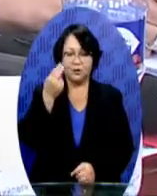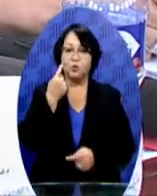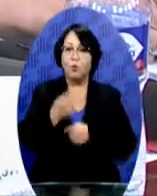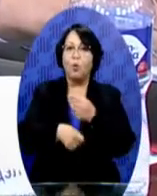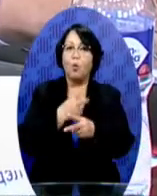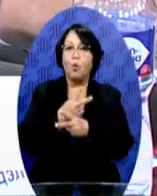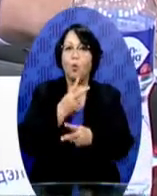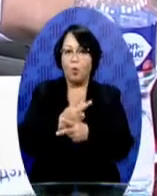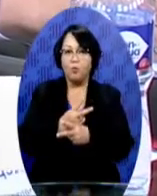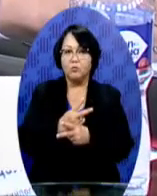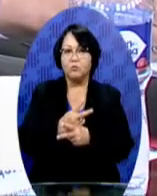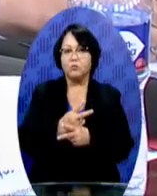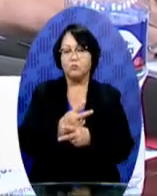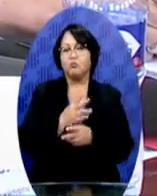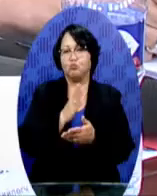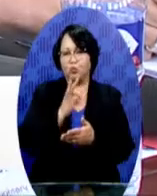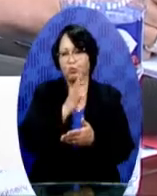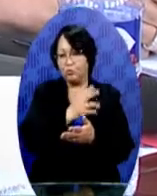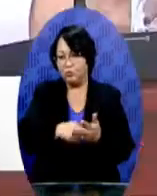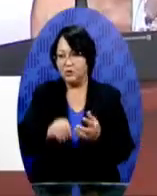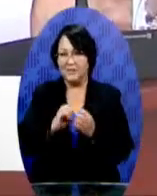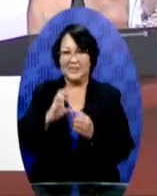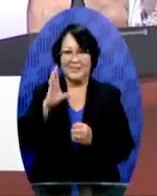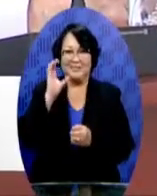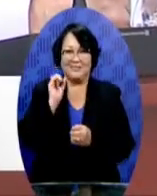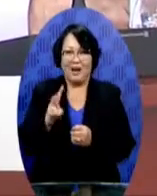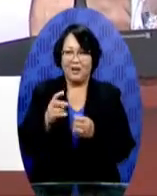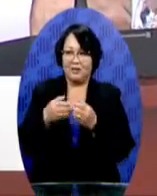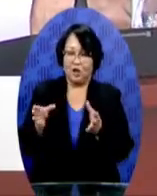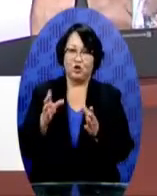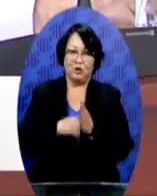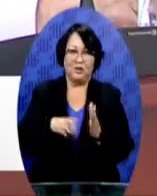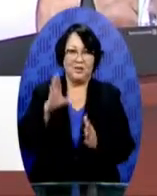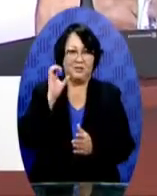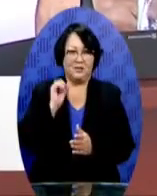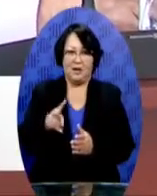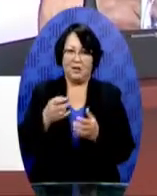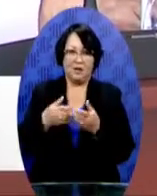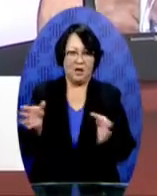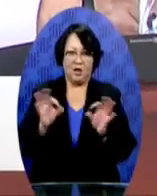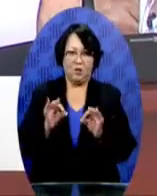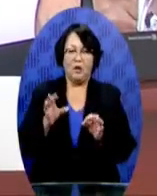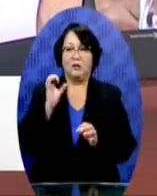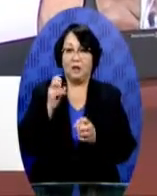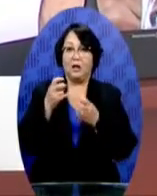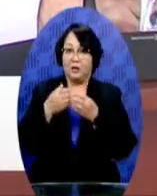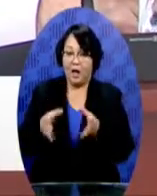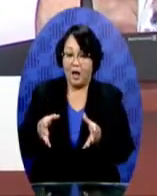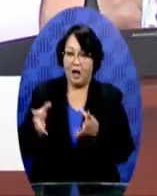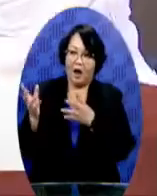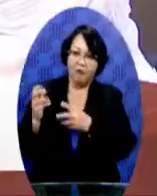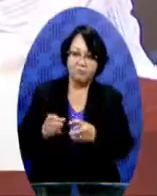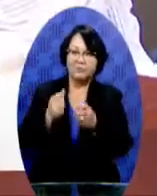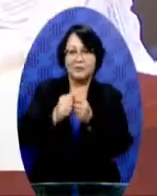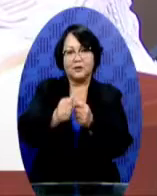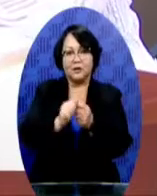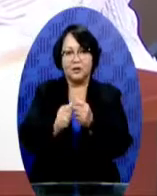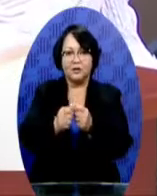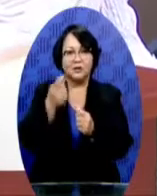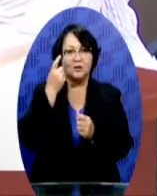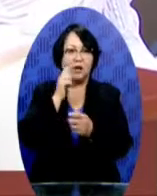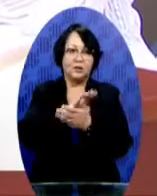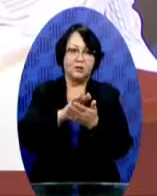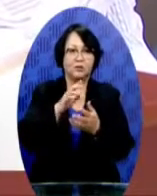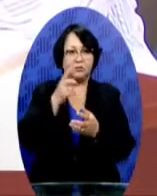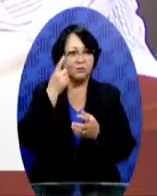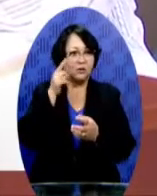одоо хүртэл байгуулагдаагүй. Хэрвээ тус сан байгуулагдсан бол шинэ бүтээгдэхүүн үйлчилгээг олон нийтэд хүргэх зардлыг шийдэх боломж бүрдэг